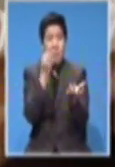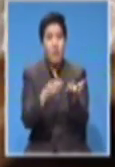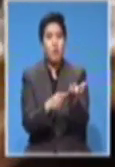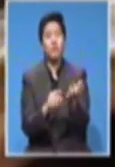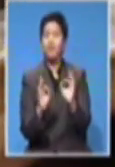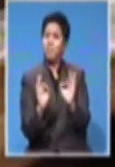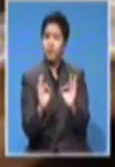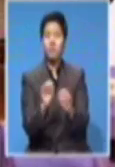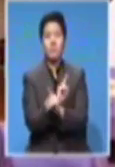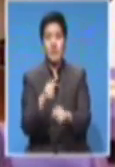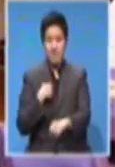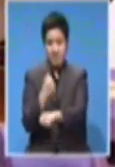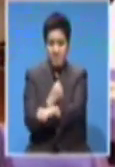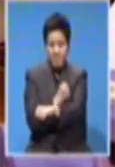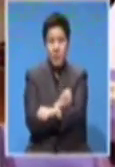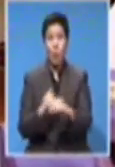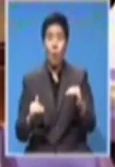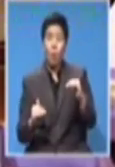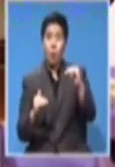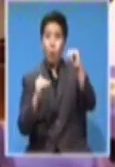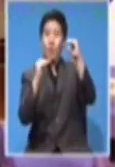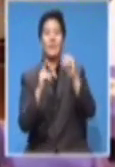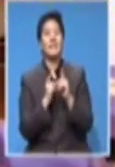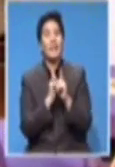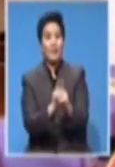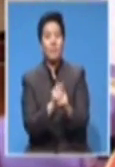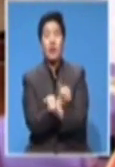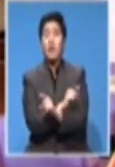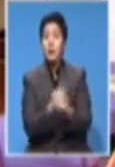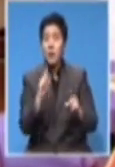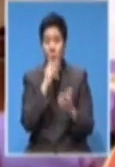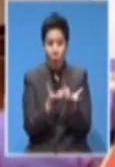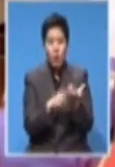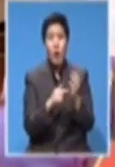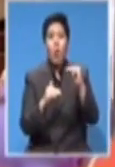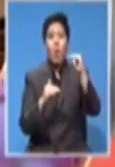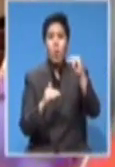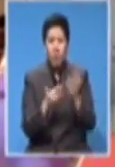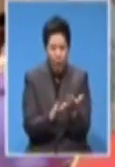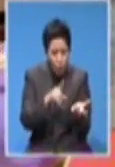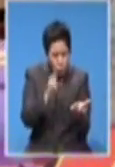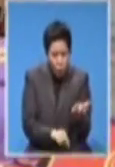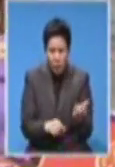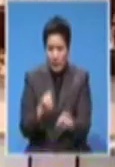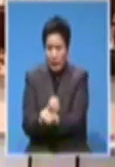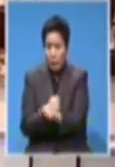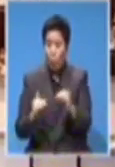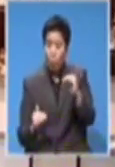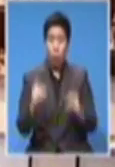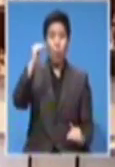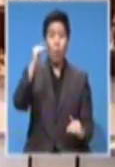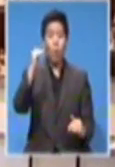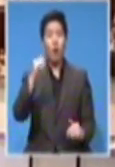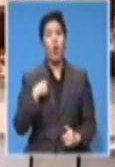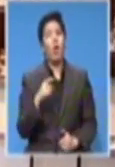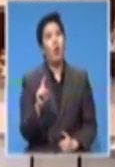คไม่เป็นไรค่าแรงค่าเรือมันก็สูงตามไปให้ได้แต่ถ้าราคาสินค้ามันลดลงไปเรื่อยๆแล้วค่าแรงยังสูงอยู่หรือจะสูง